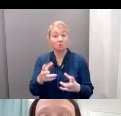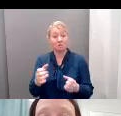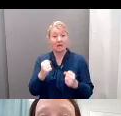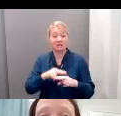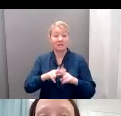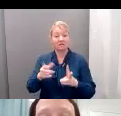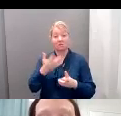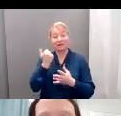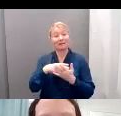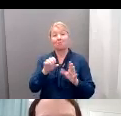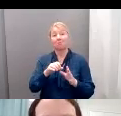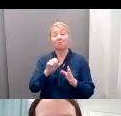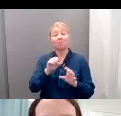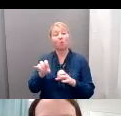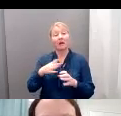Påtryckningar från andra